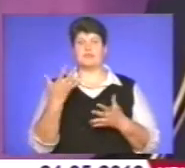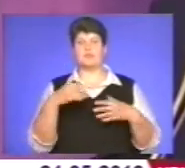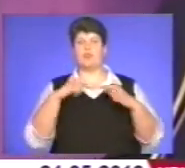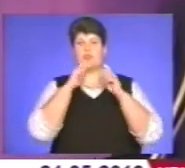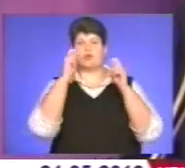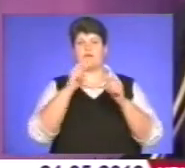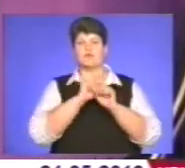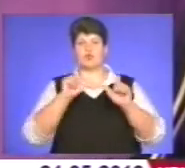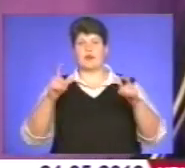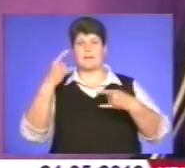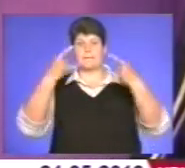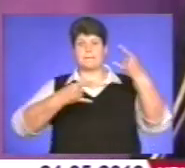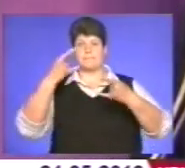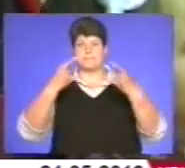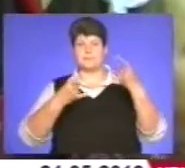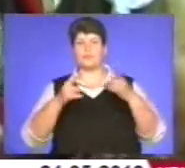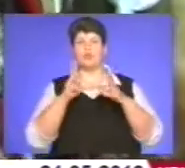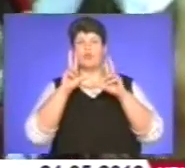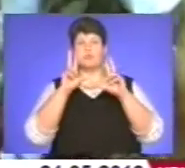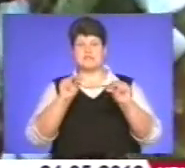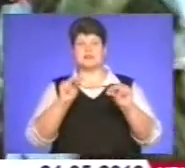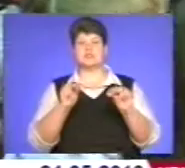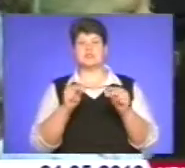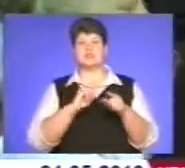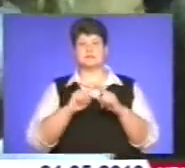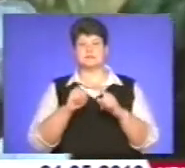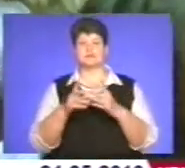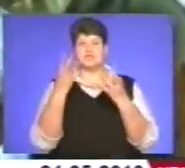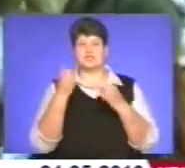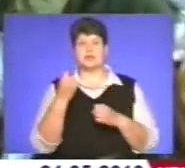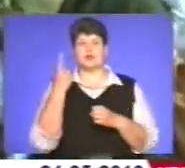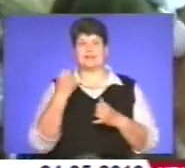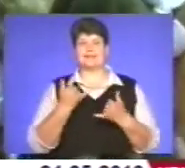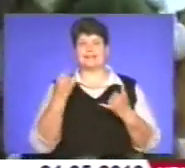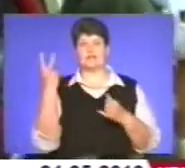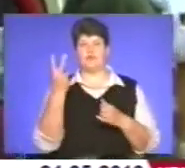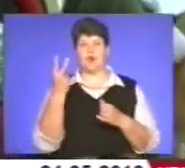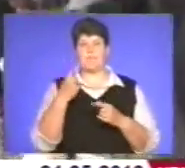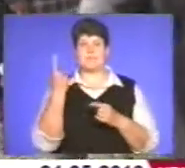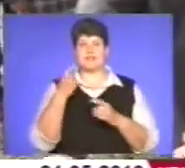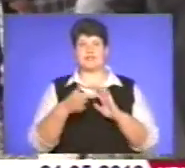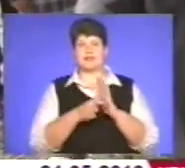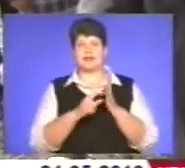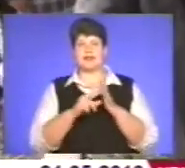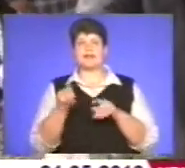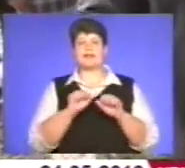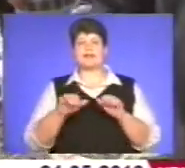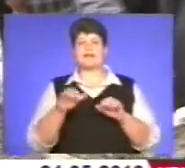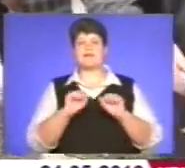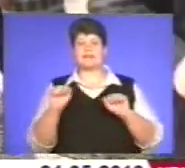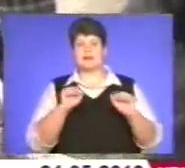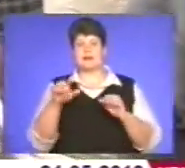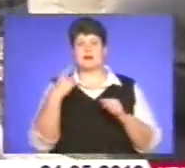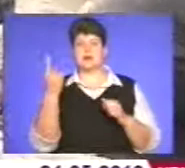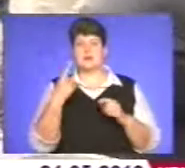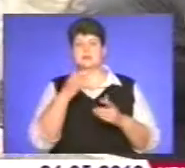подарував школі плазмовий телевізор, пообіцявши незабаром ще один – для 2 перших класів. Керівник краю також заклав перший камінь